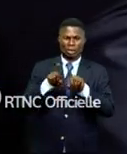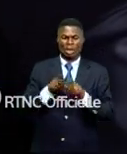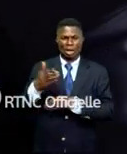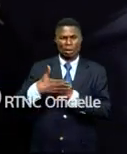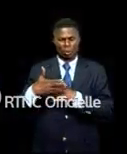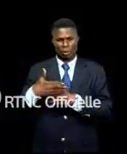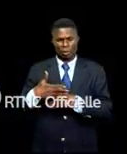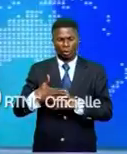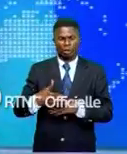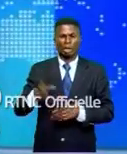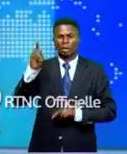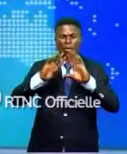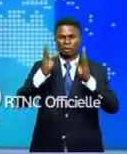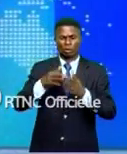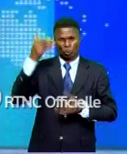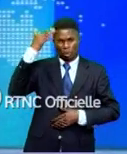sa population de Mbandaka.